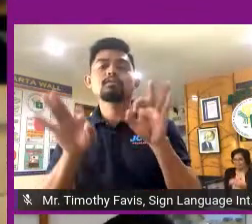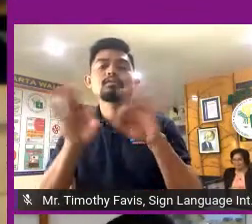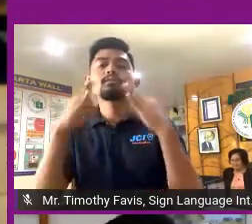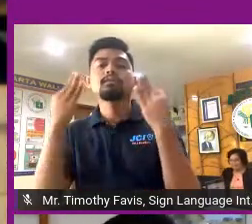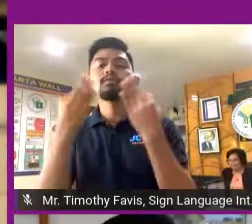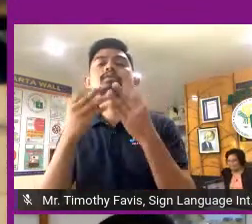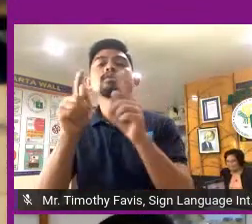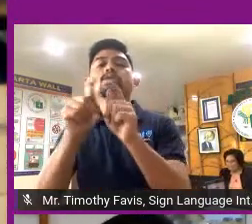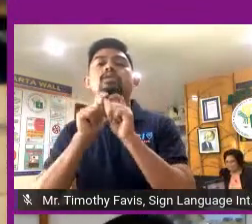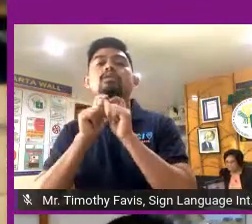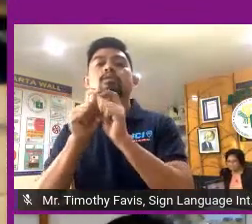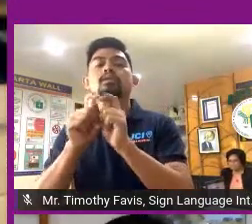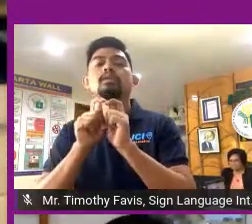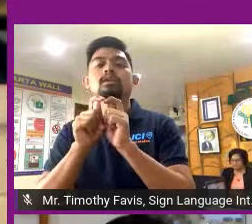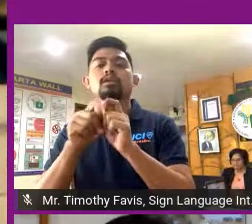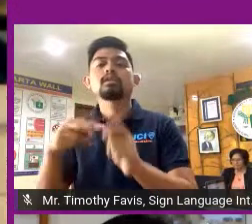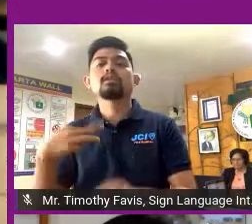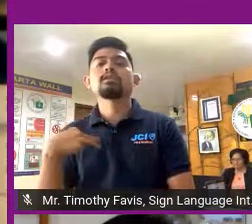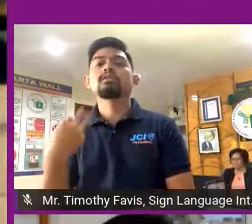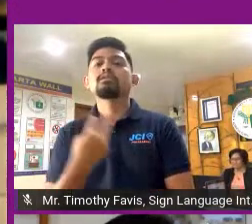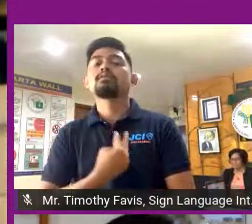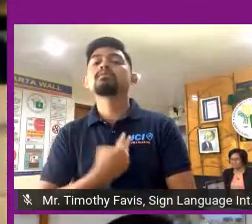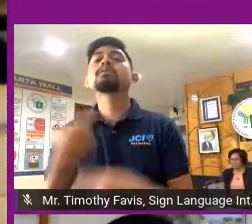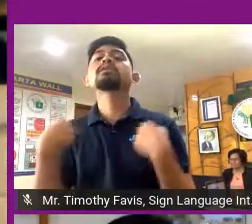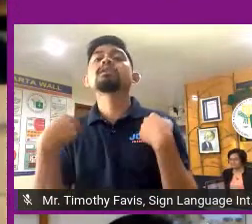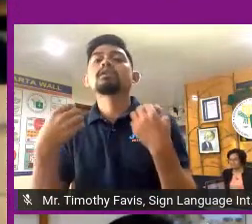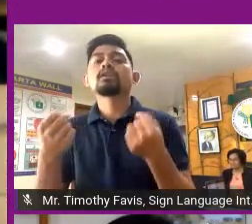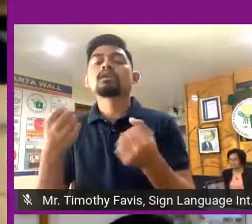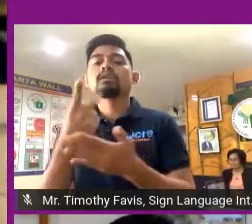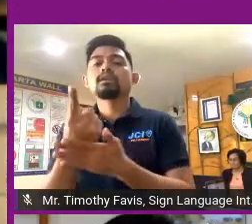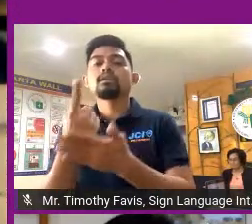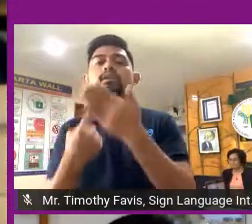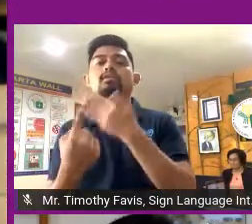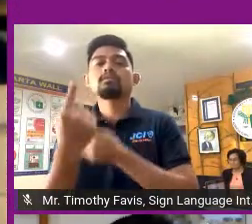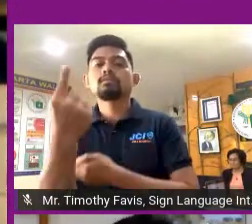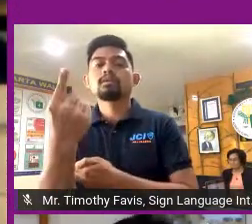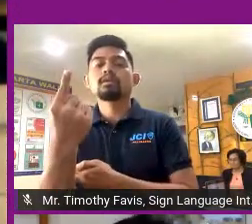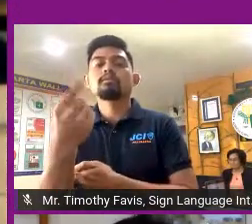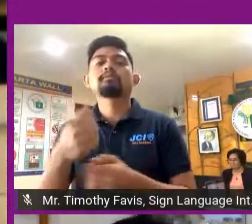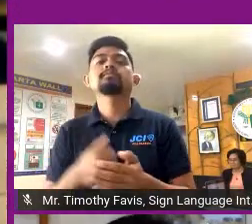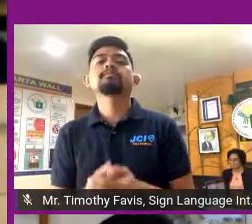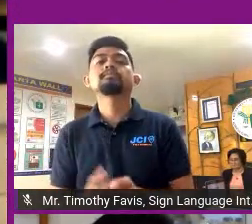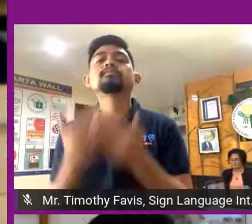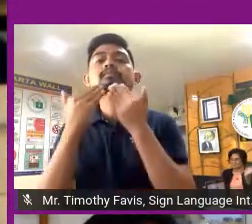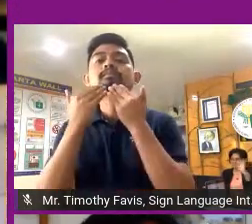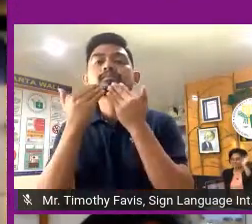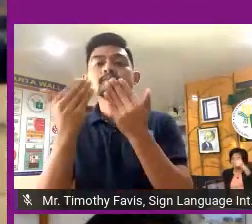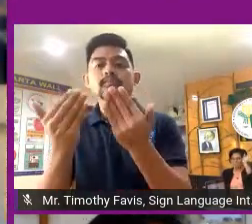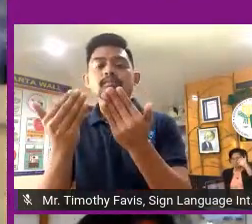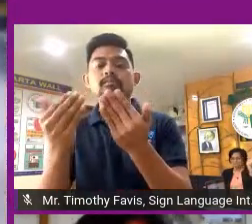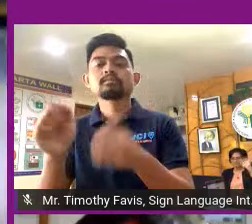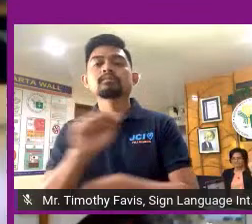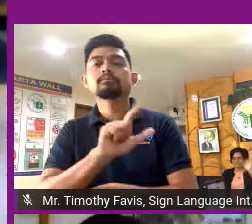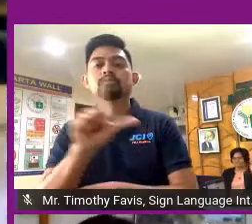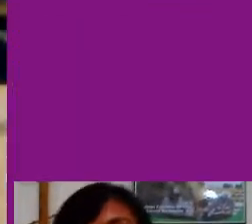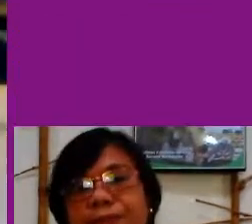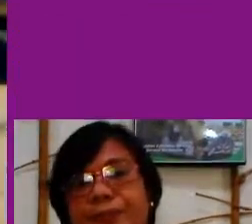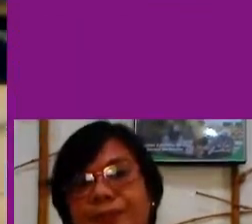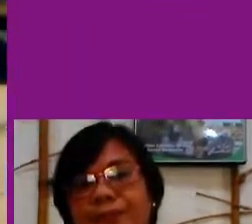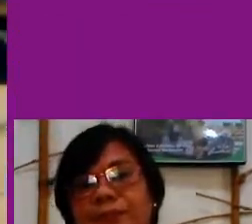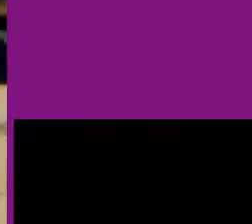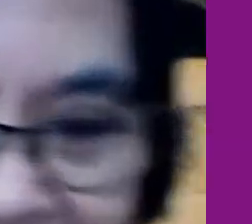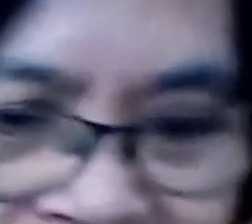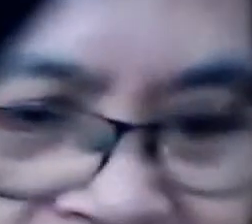So together, we heal as one. Magkita-kita po tayo muli bukas. Diyos mabalos po sa Indogabos.